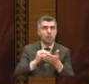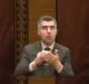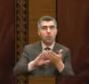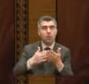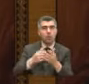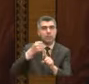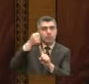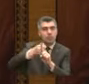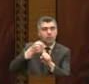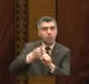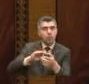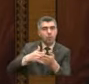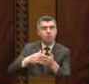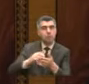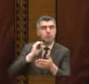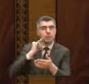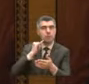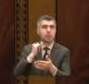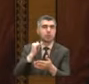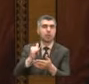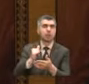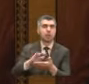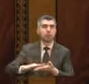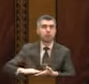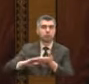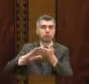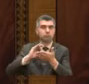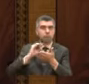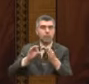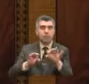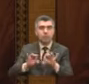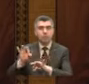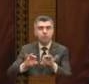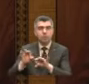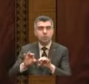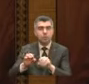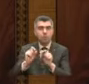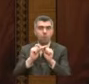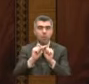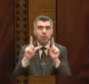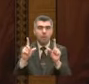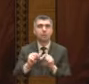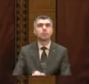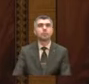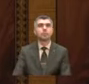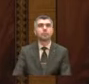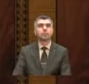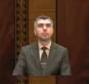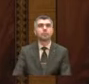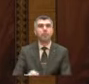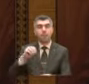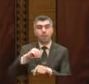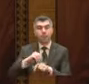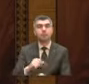والجهود الموجهة لضمان استدامة هذا التدبير في إطار استراتيجية وطنية واضحة وجعله